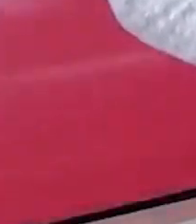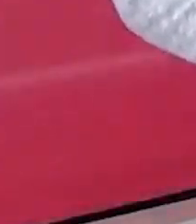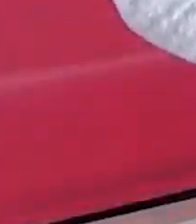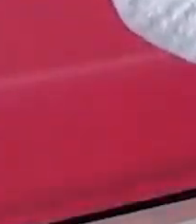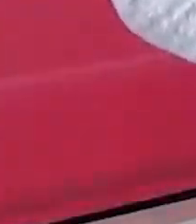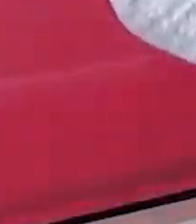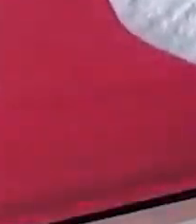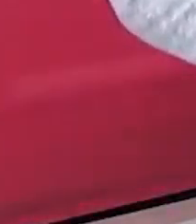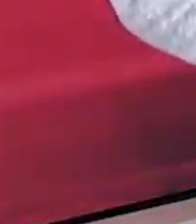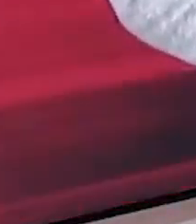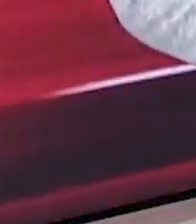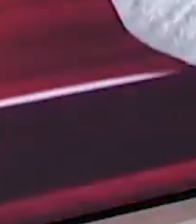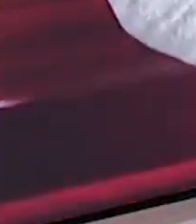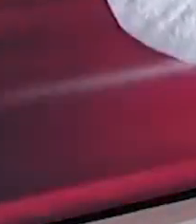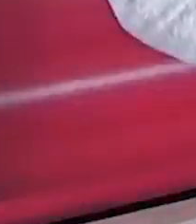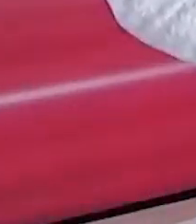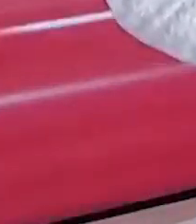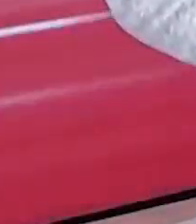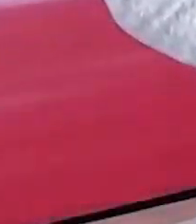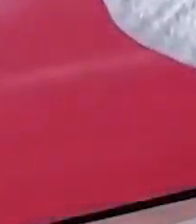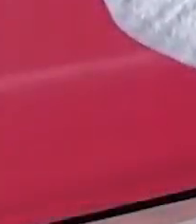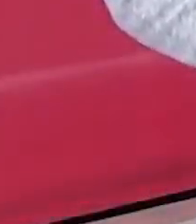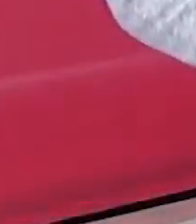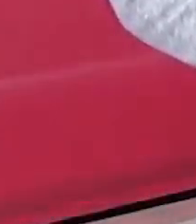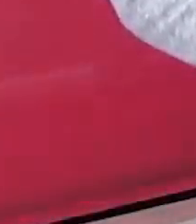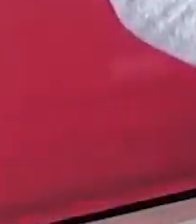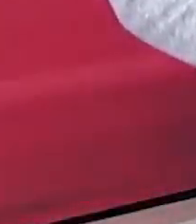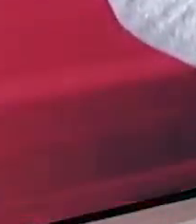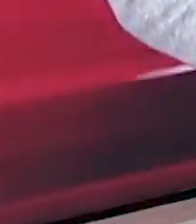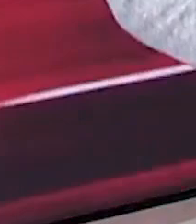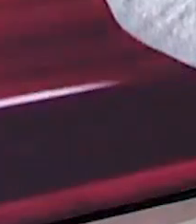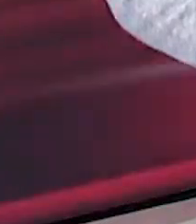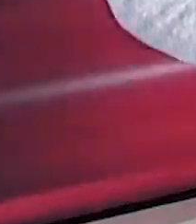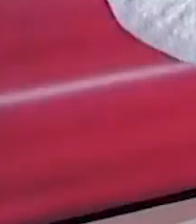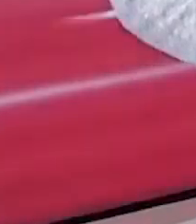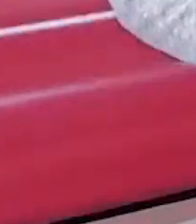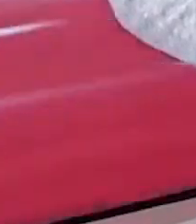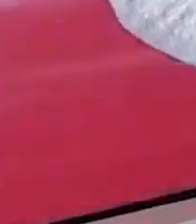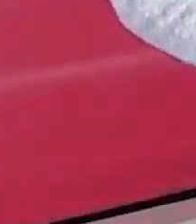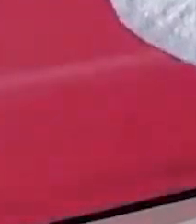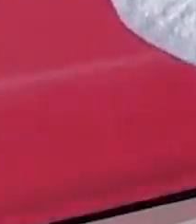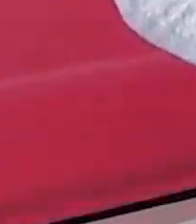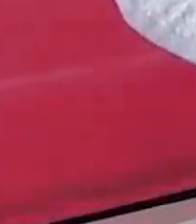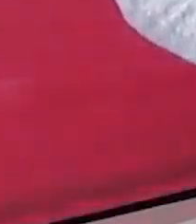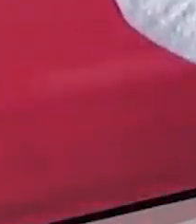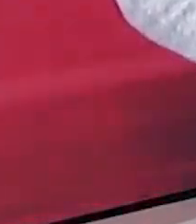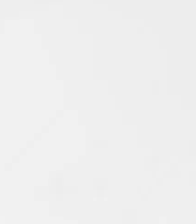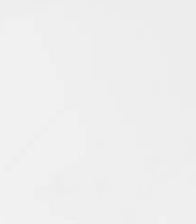bisitahin ang GMA Pinoy TV at www.gmanews.tv.